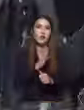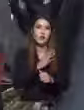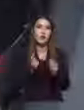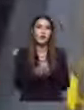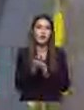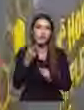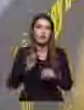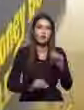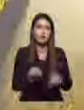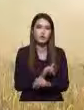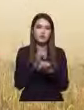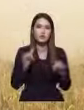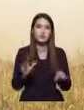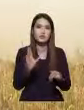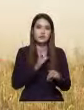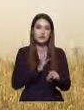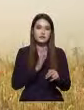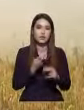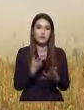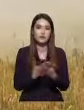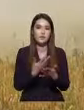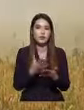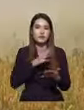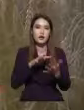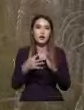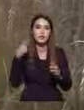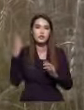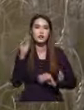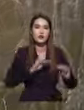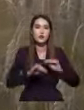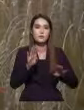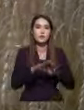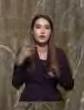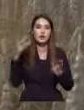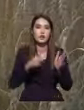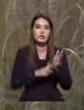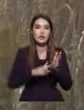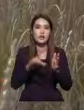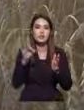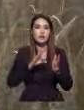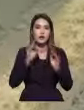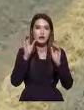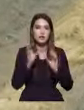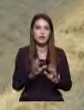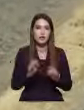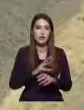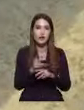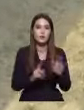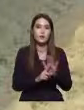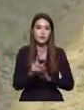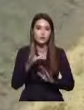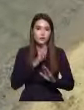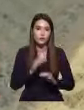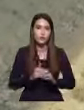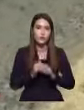2 тоннадан асырған. Мәселен, Владимир Кан ауыл шаруашылығы саласында 37 жыл еңбек етеді. Дәнді және майлы дақылдарды өсірудің